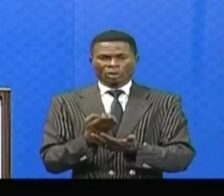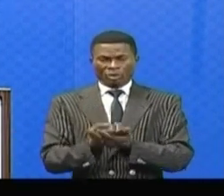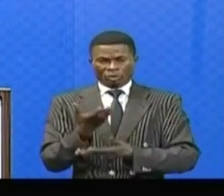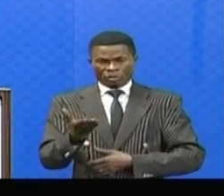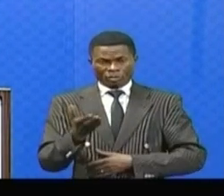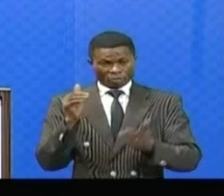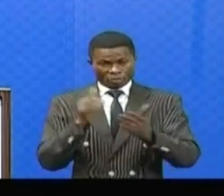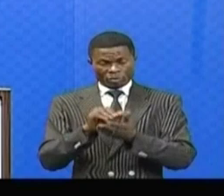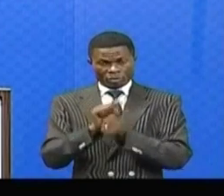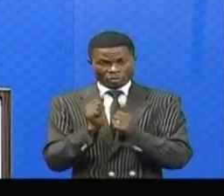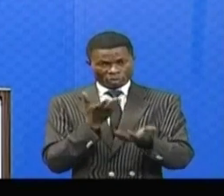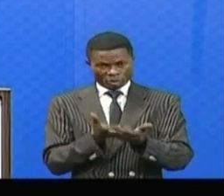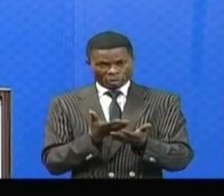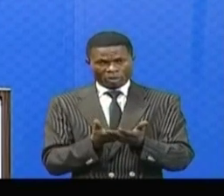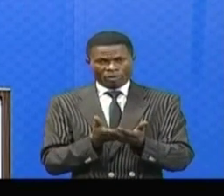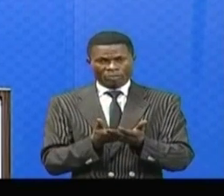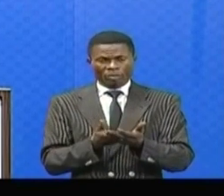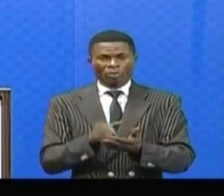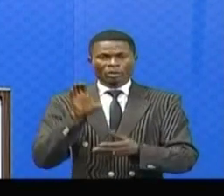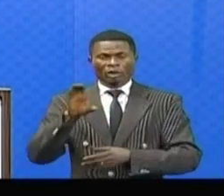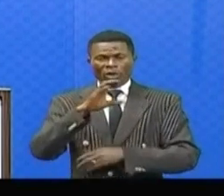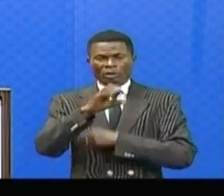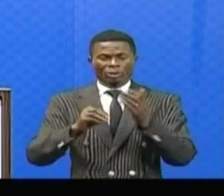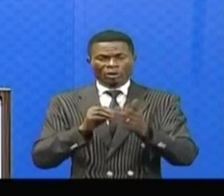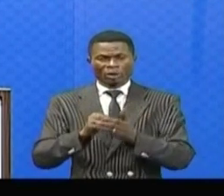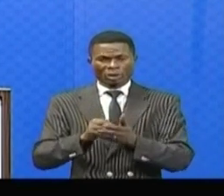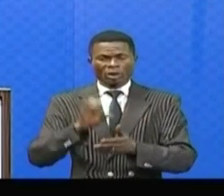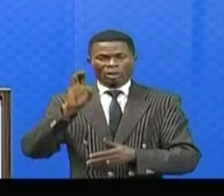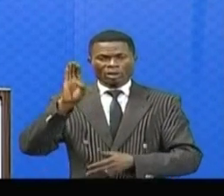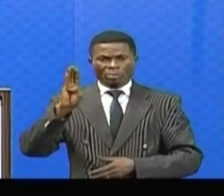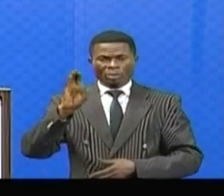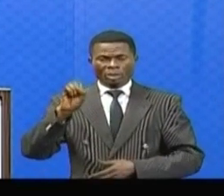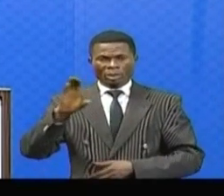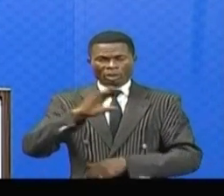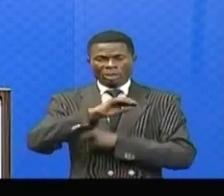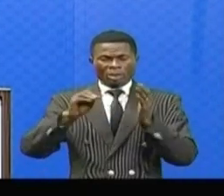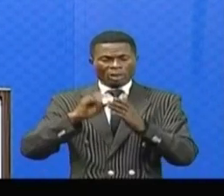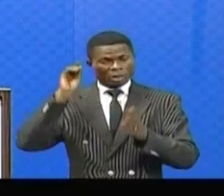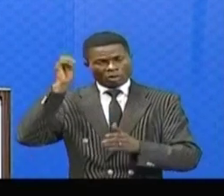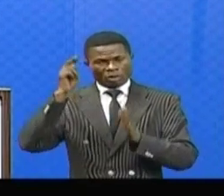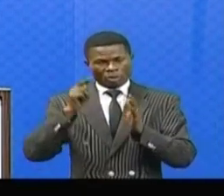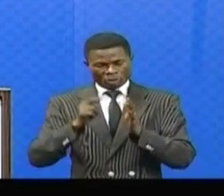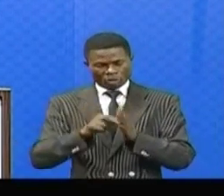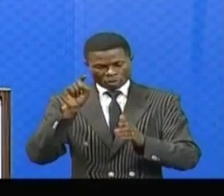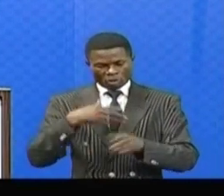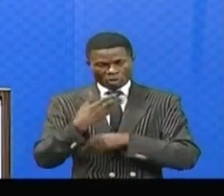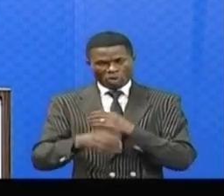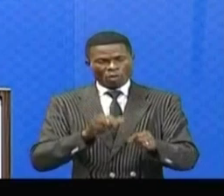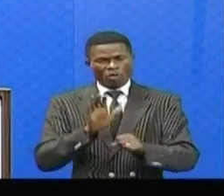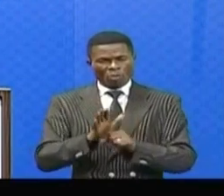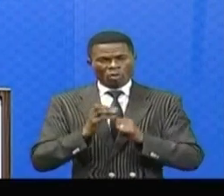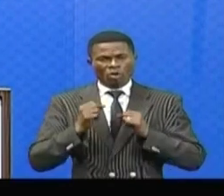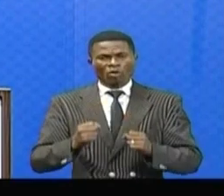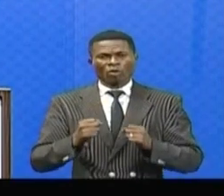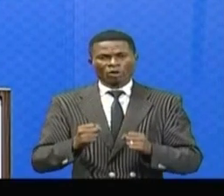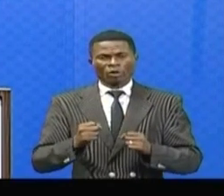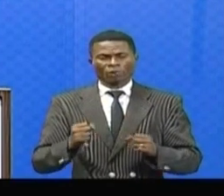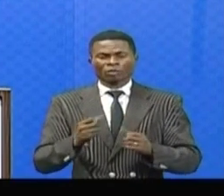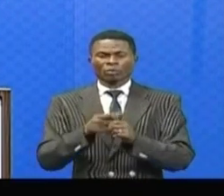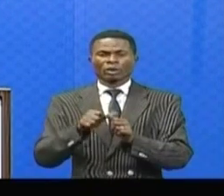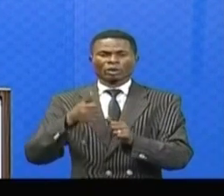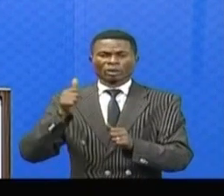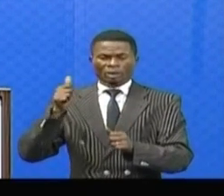Face à cet impératif, la Banque centrale du Congo et le gouvernement central ne devraient ménager aucun effort pour éviter